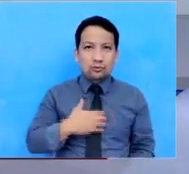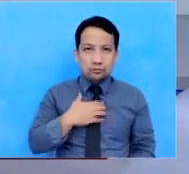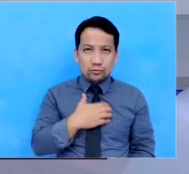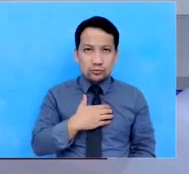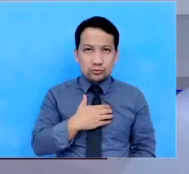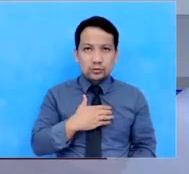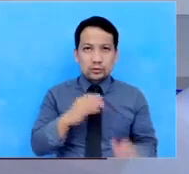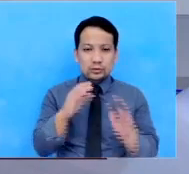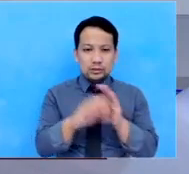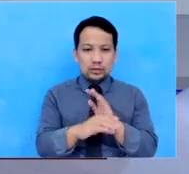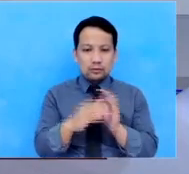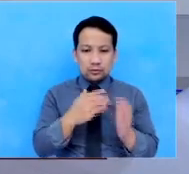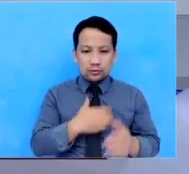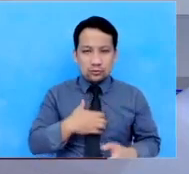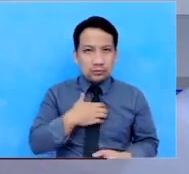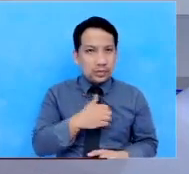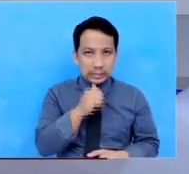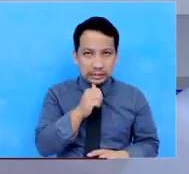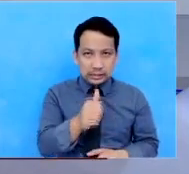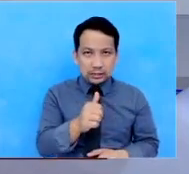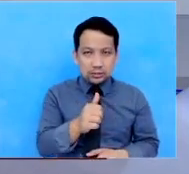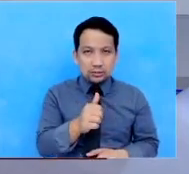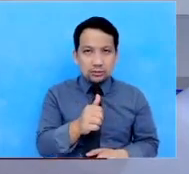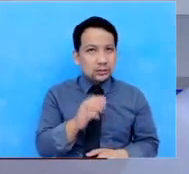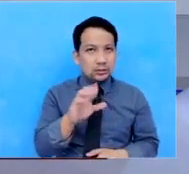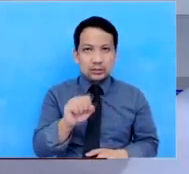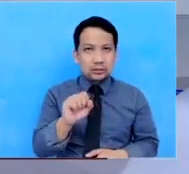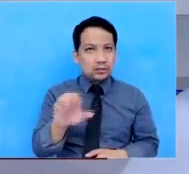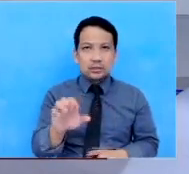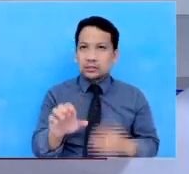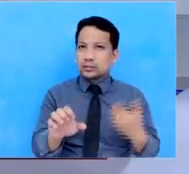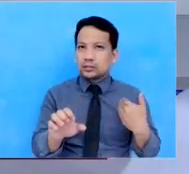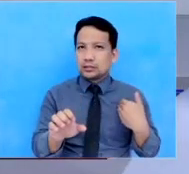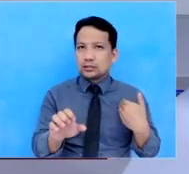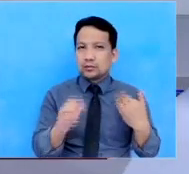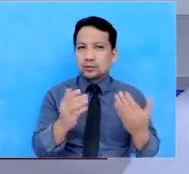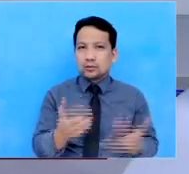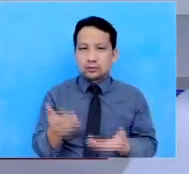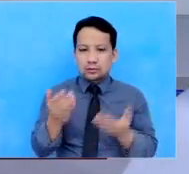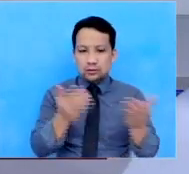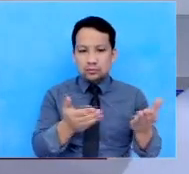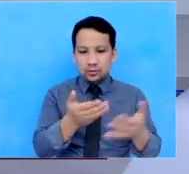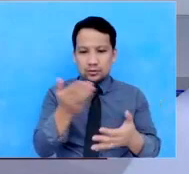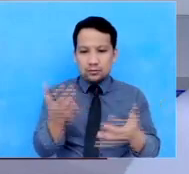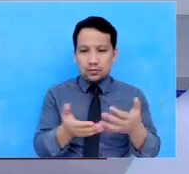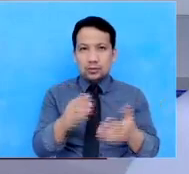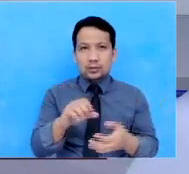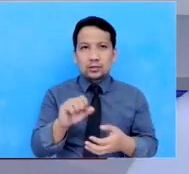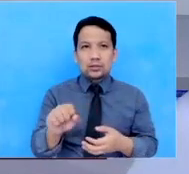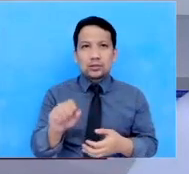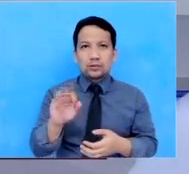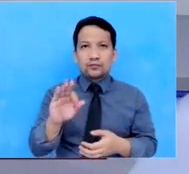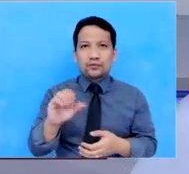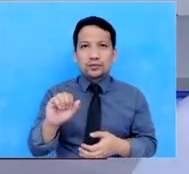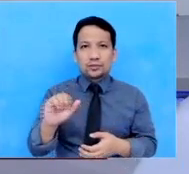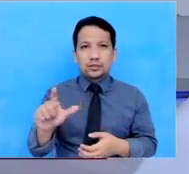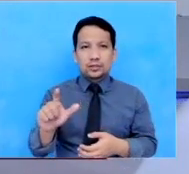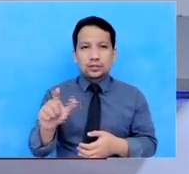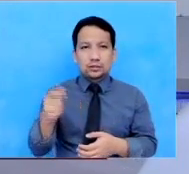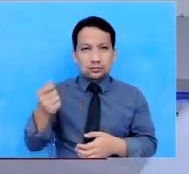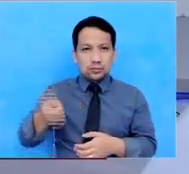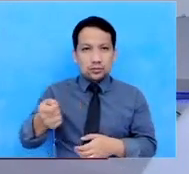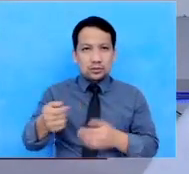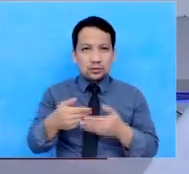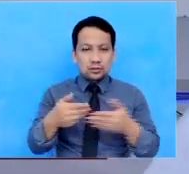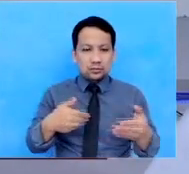complaint at hindi pa po kaso. Ang pagsasampa ng mismong kaso ay ginagawa ng piskal o ng prosecutor ng